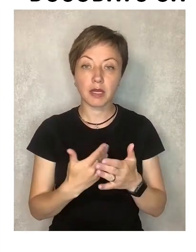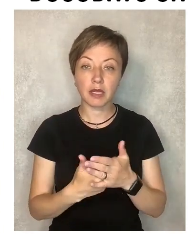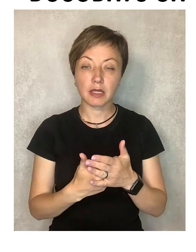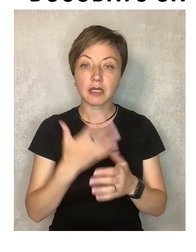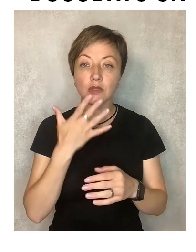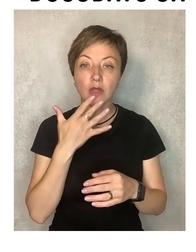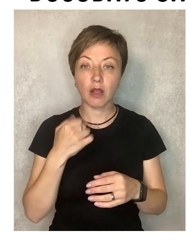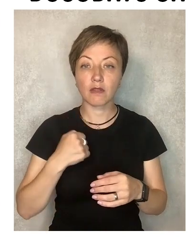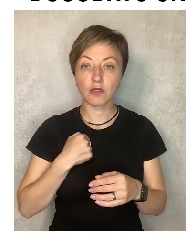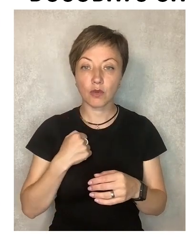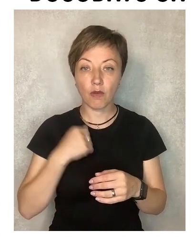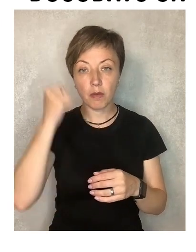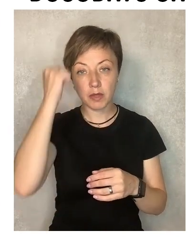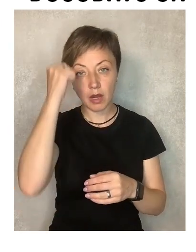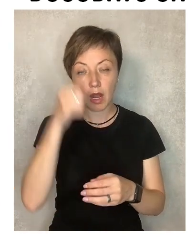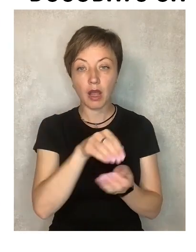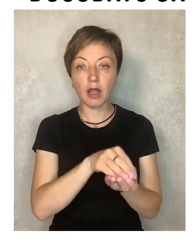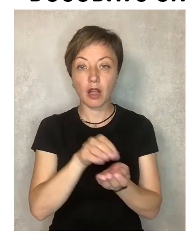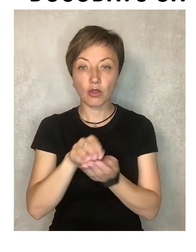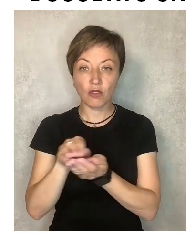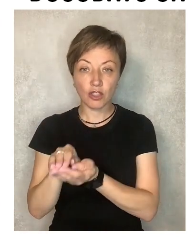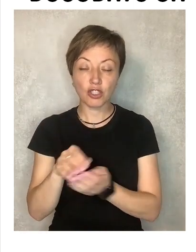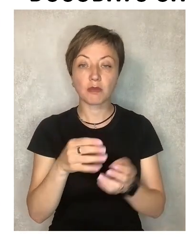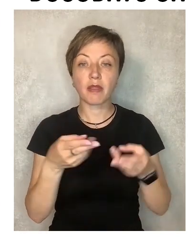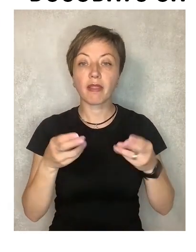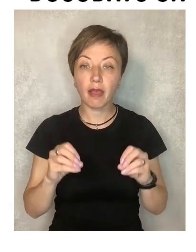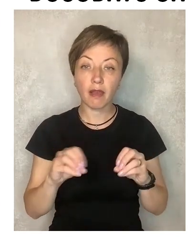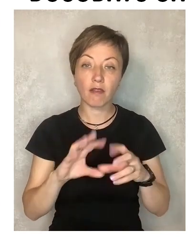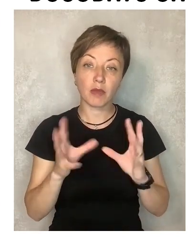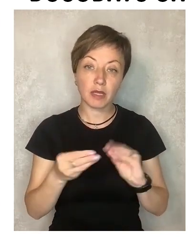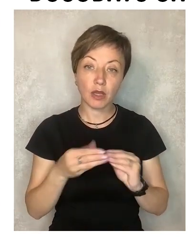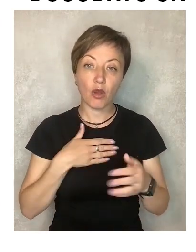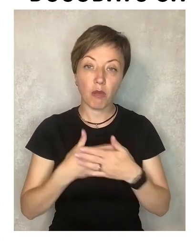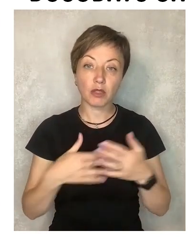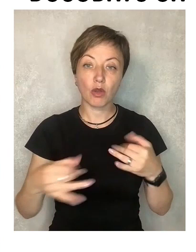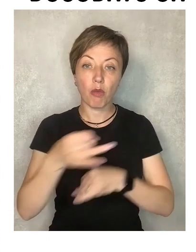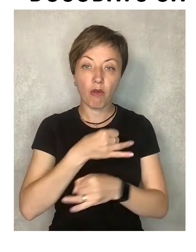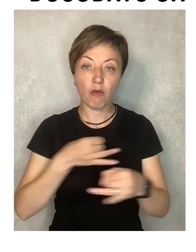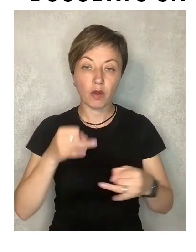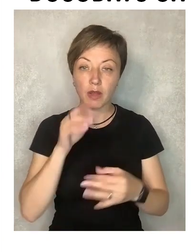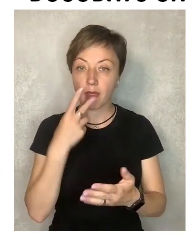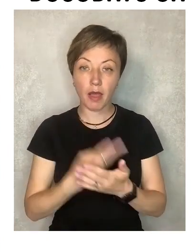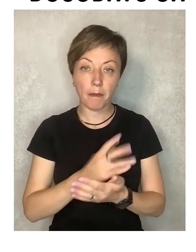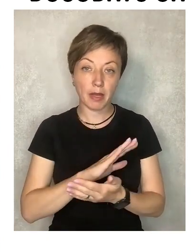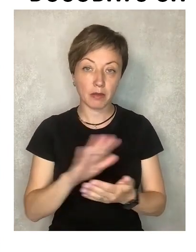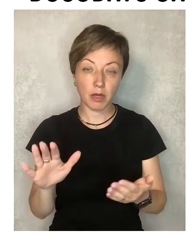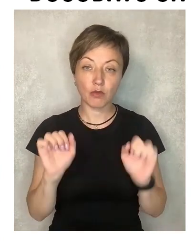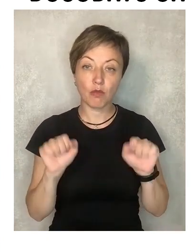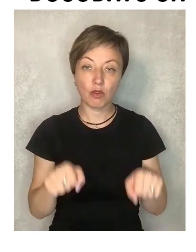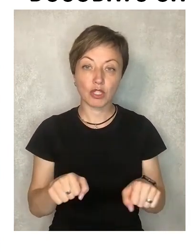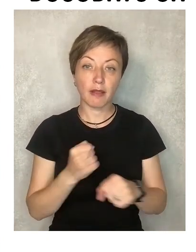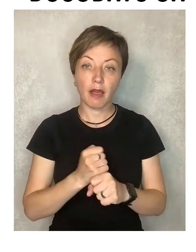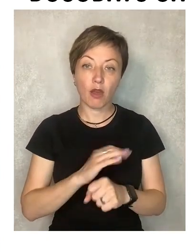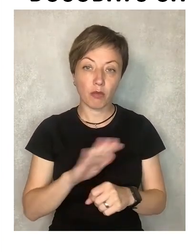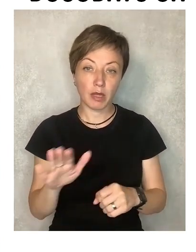національно-військовим меморіальним кладовищем, де, в принципі, громадські обговорення не передбачувані, чи ні, їх можна не зробити.